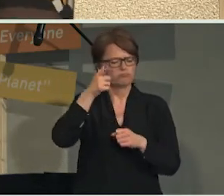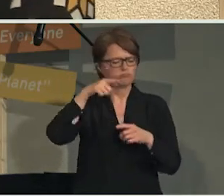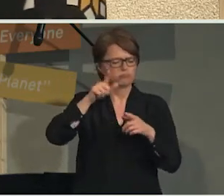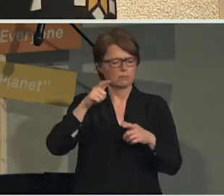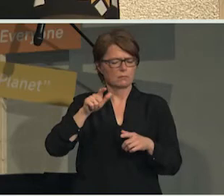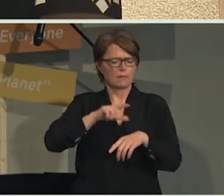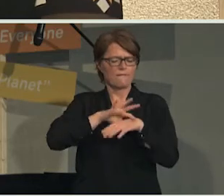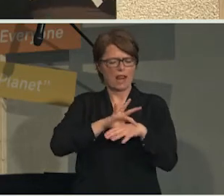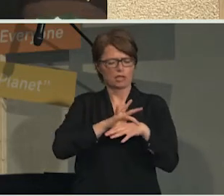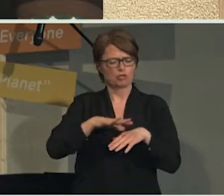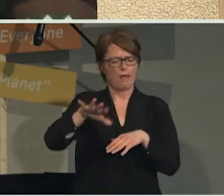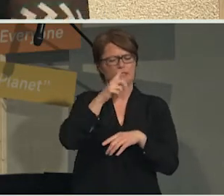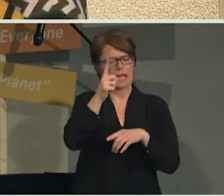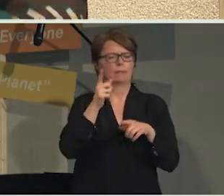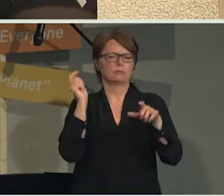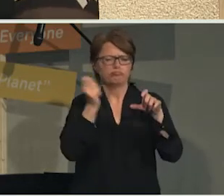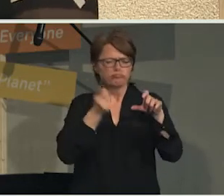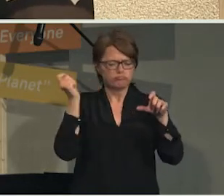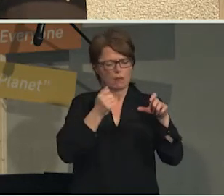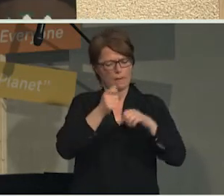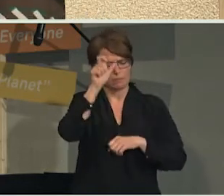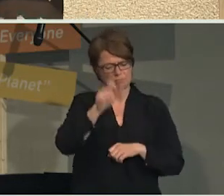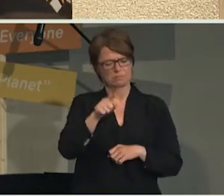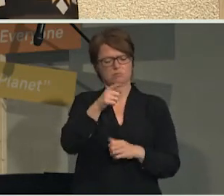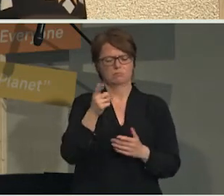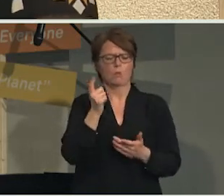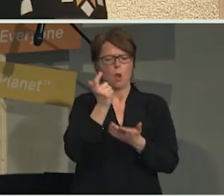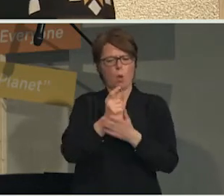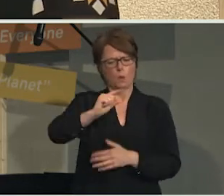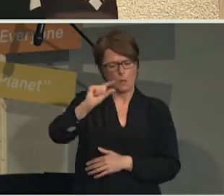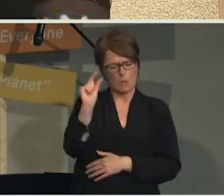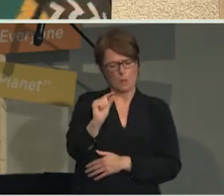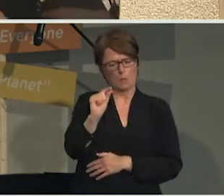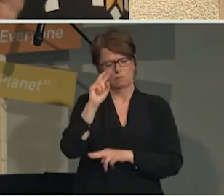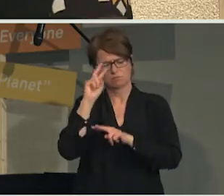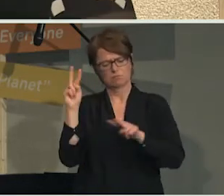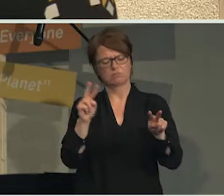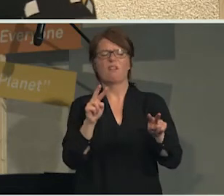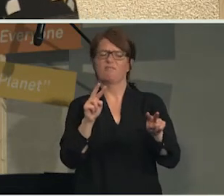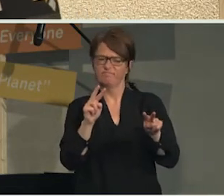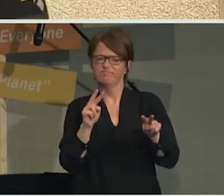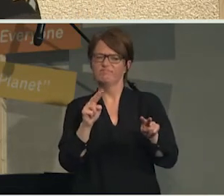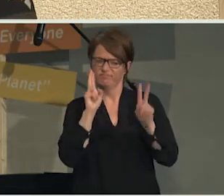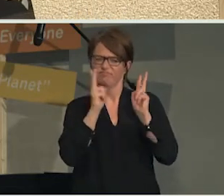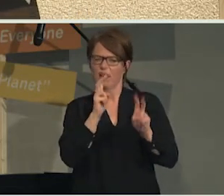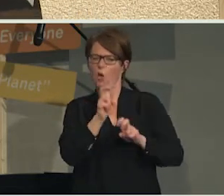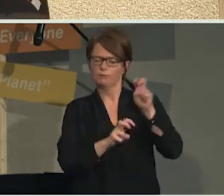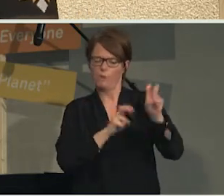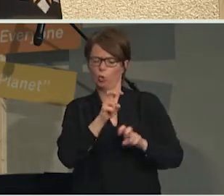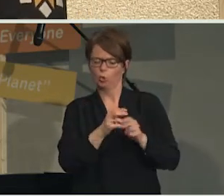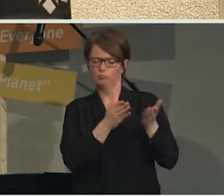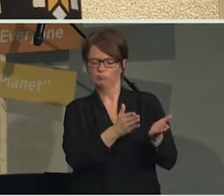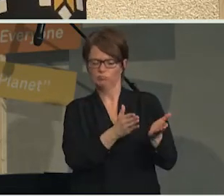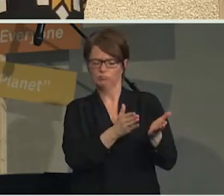eine Kränkung ist, liegt dagegen im Auge des Betrachters, Zitat Ende. Der Fleischzerleger, meine Lieben,